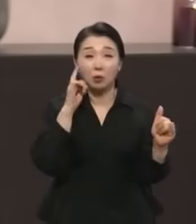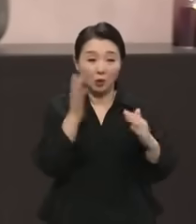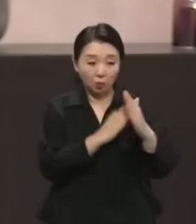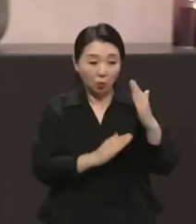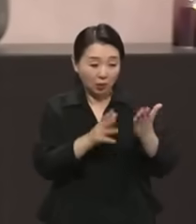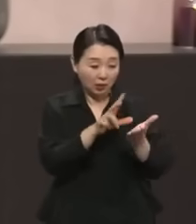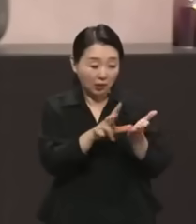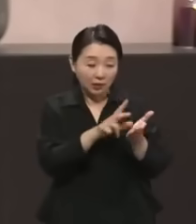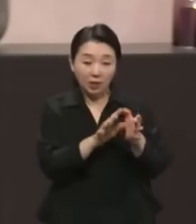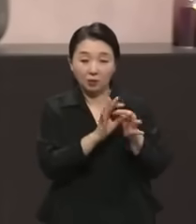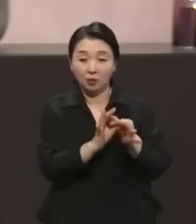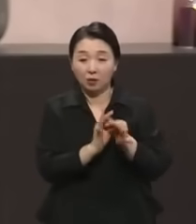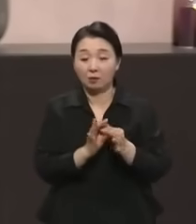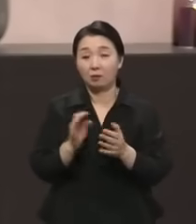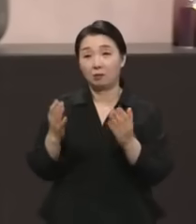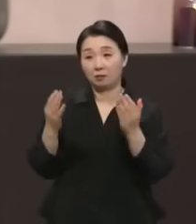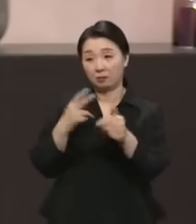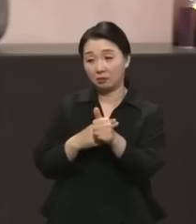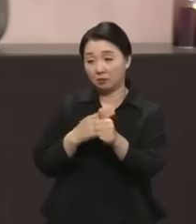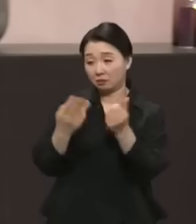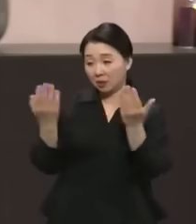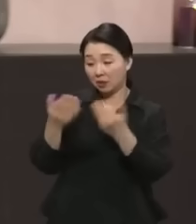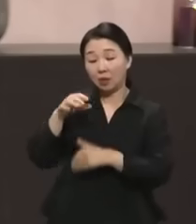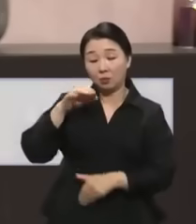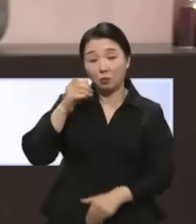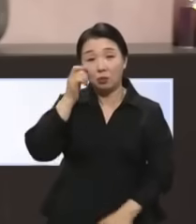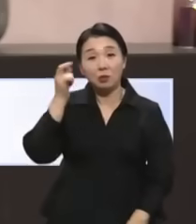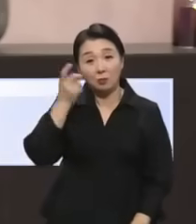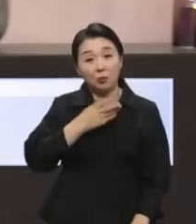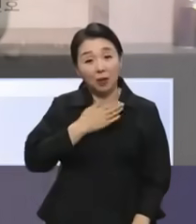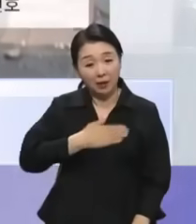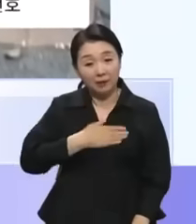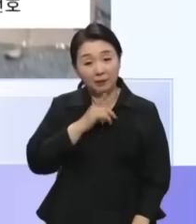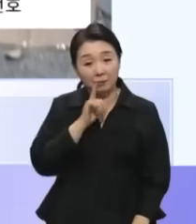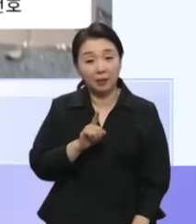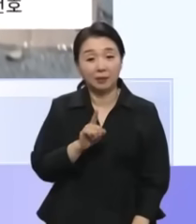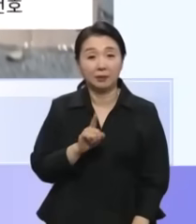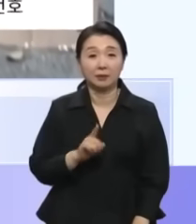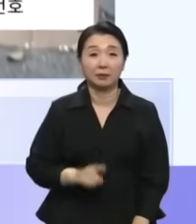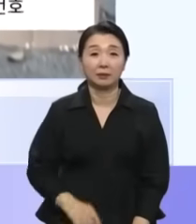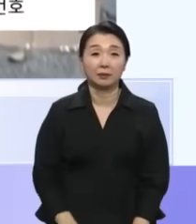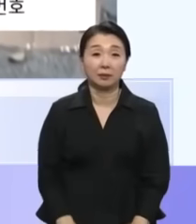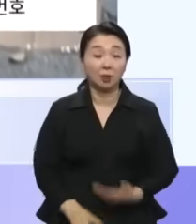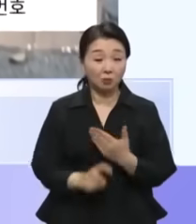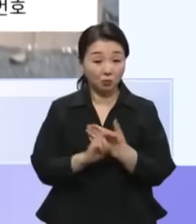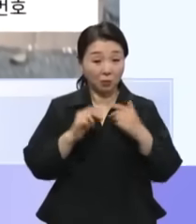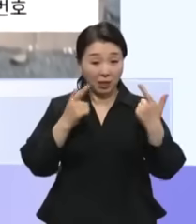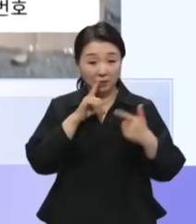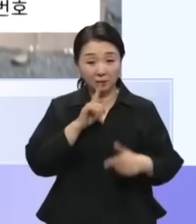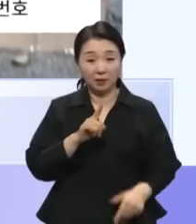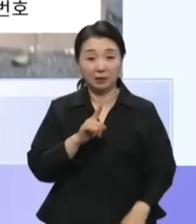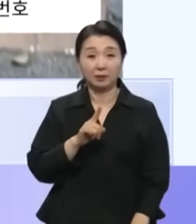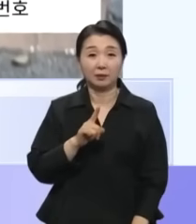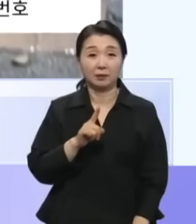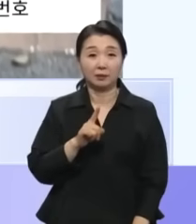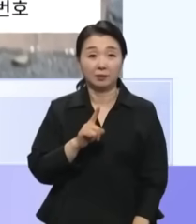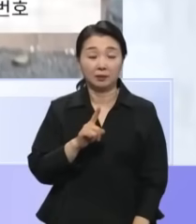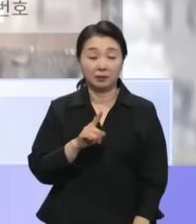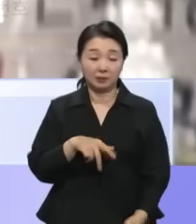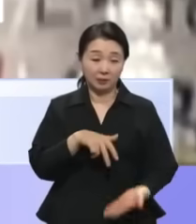통해서 어이 선생 생님의 근무처 뭐 연락처를 알아냈다 이런 주장을 하고 있습니다 불법이 아니었다 예 뭐